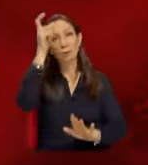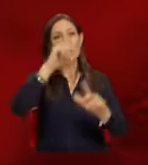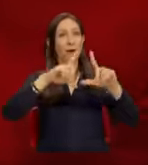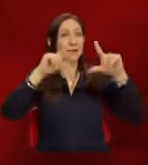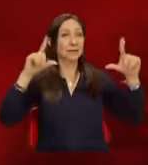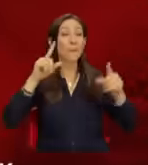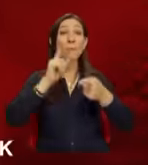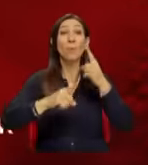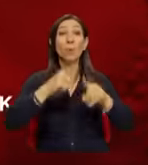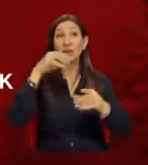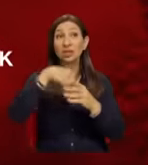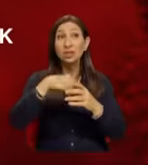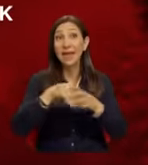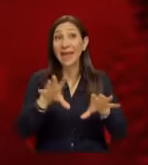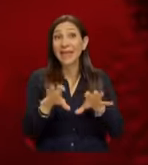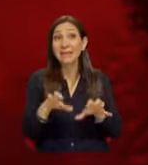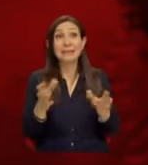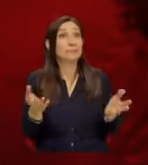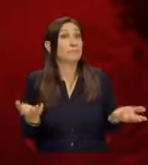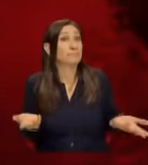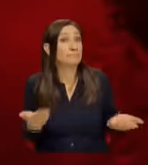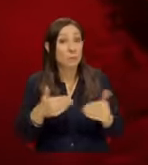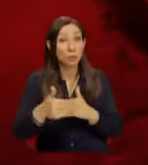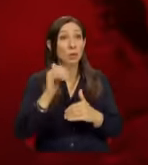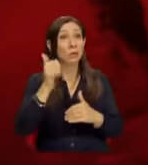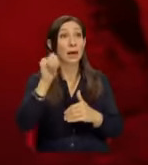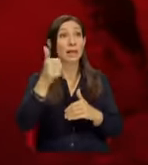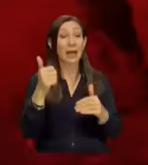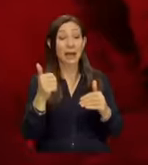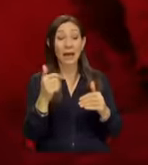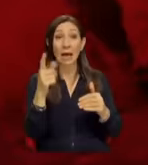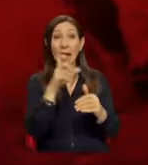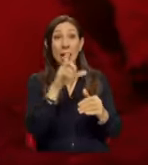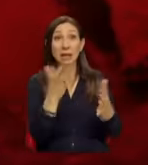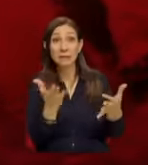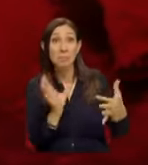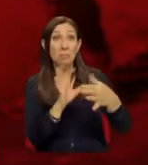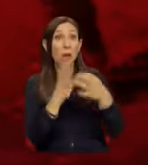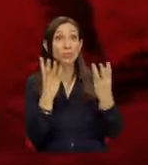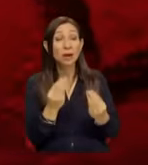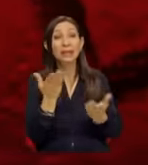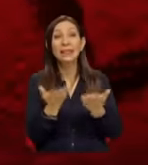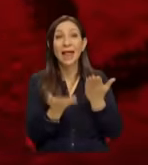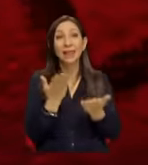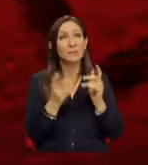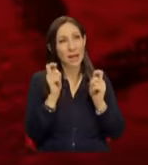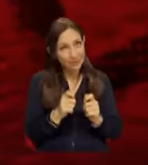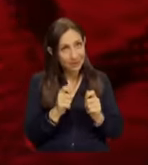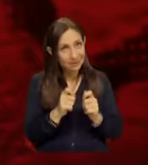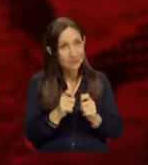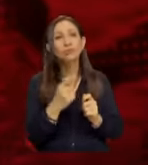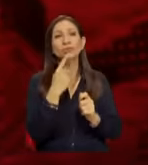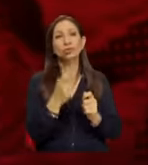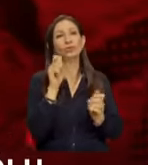haritası. Siyasetteki etkisi acaba önümüzdeki günlere, aylara nasıl yansıyacak? Değerlendirmelerini yaptık.